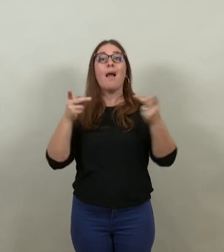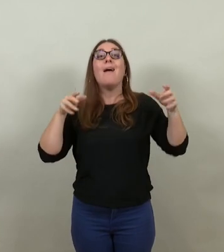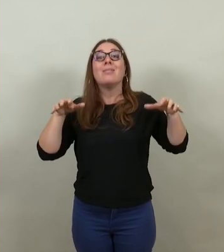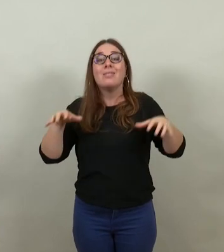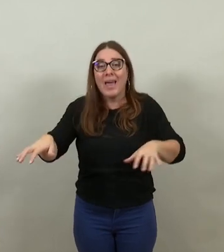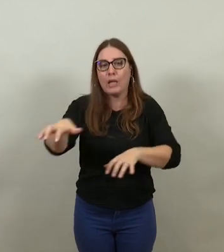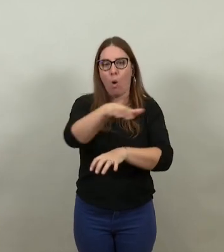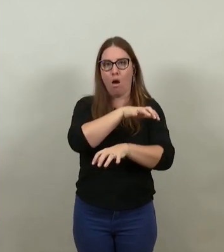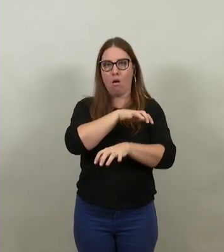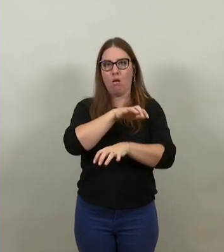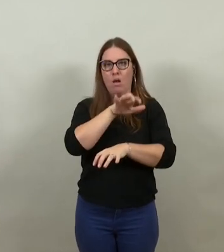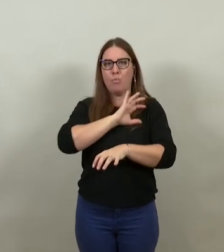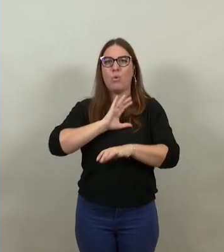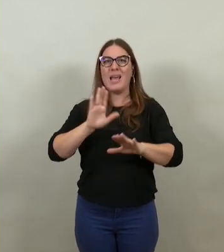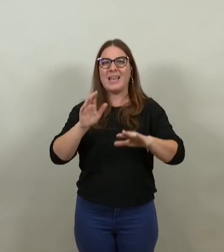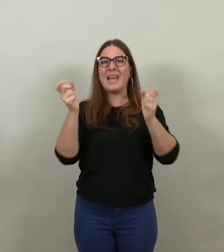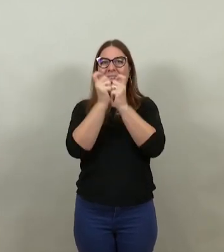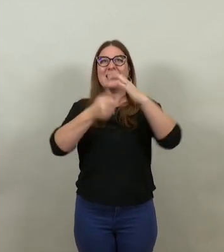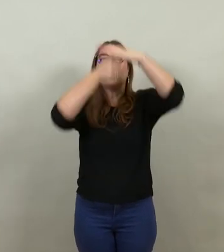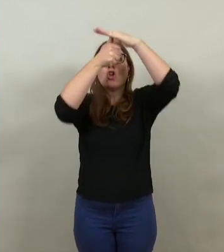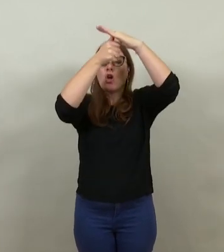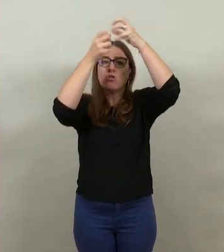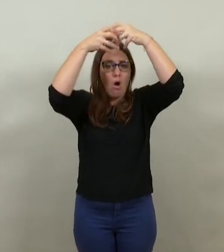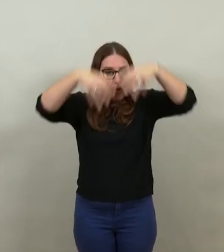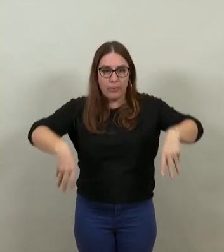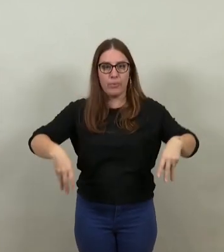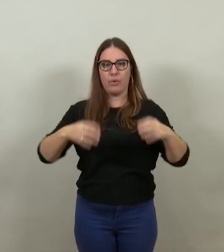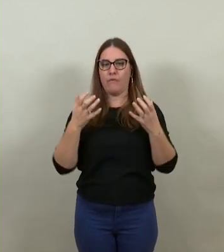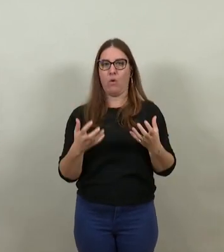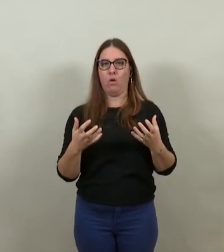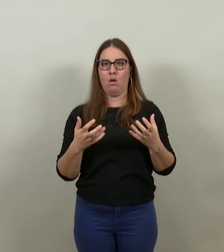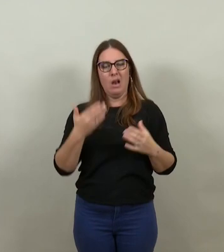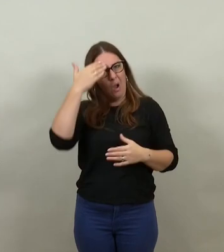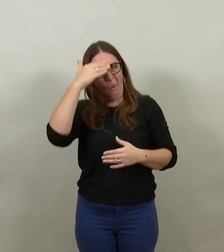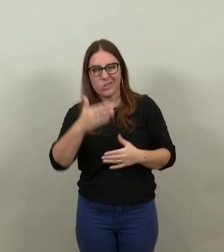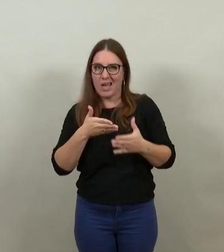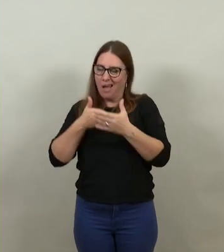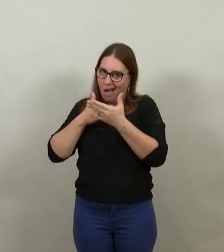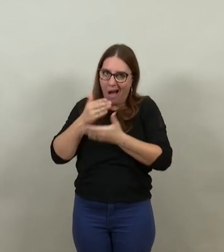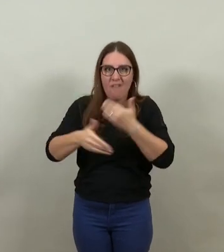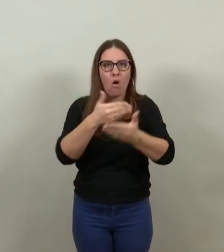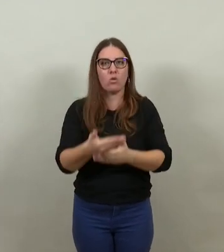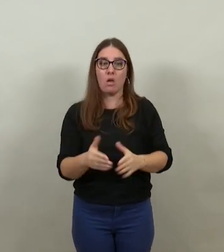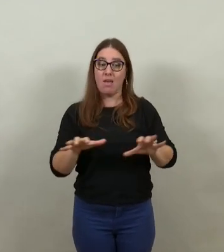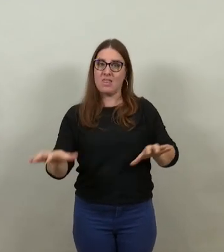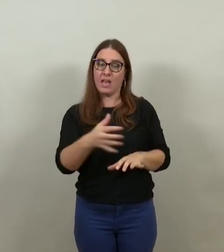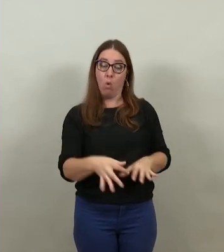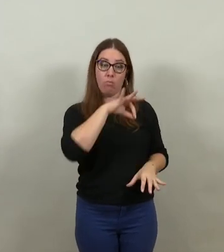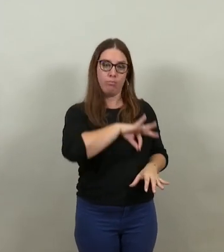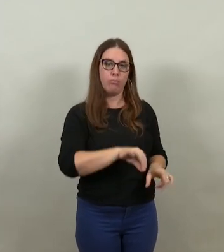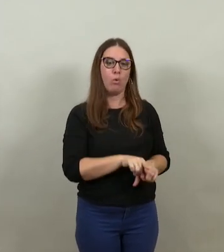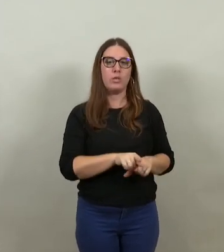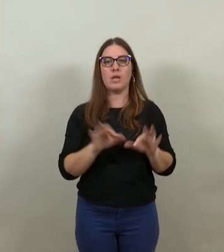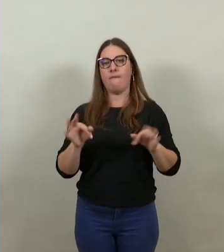l'énergie pour décentraliser l'électricité on sait que c'est plus résilient que cela rapporte au territoire aussi sur le plan